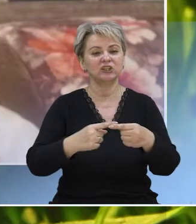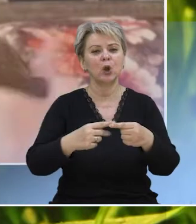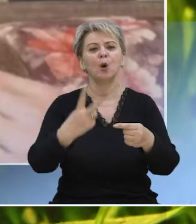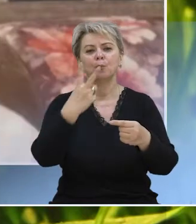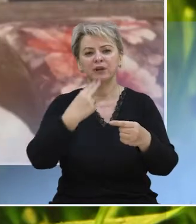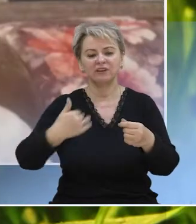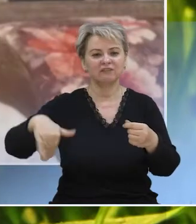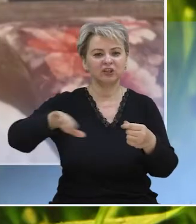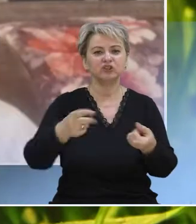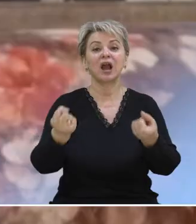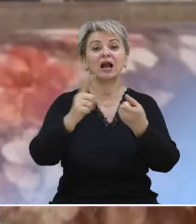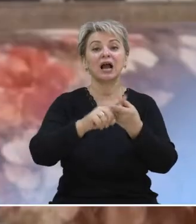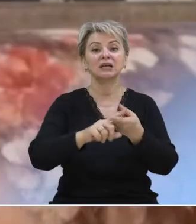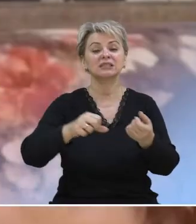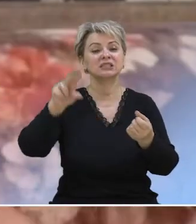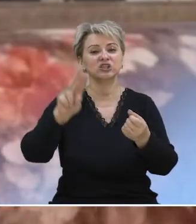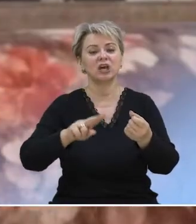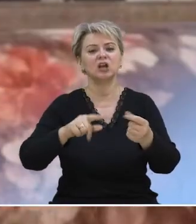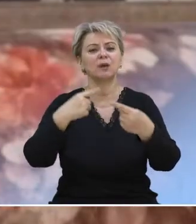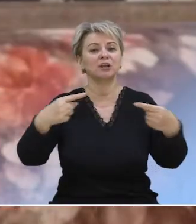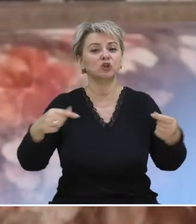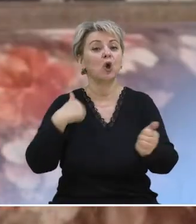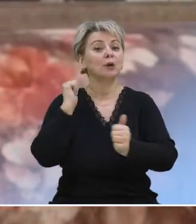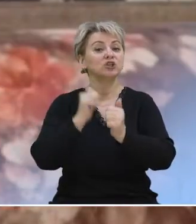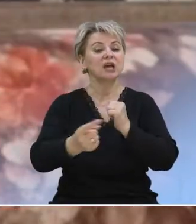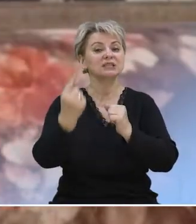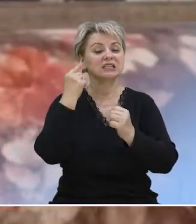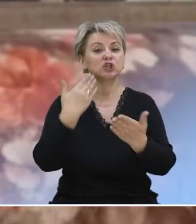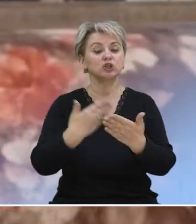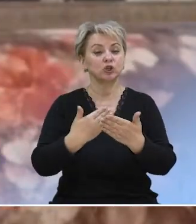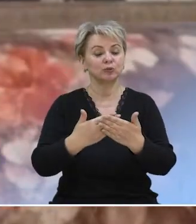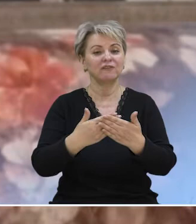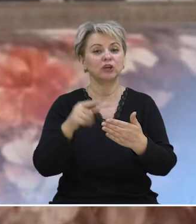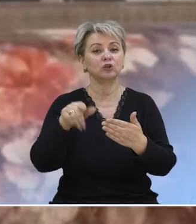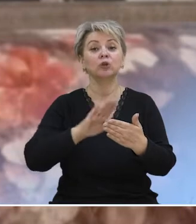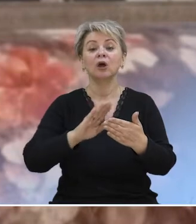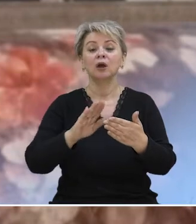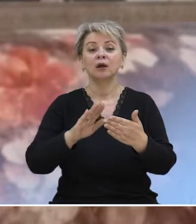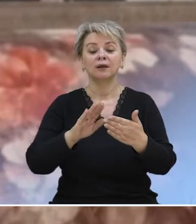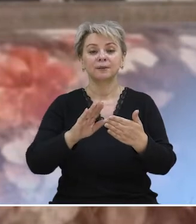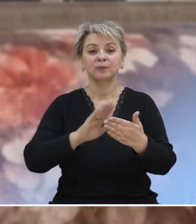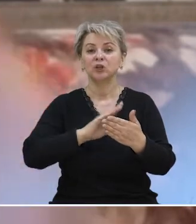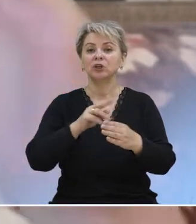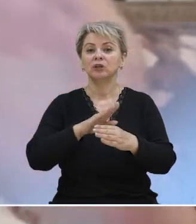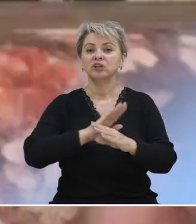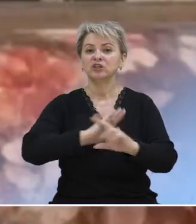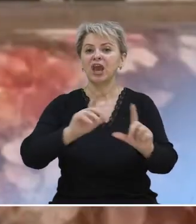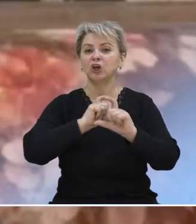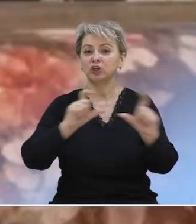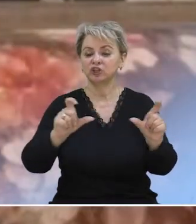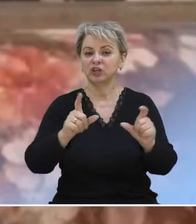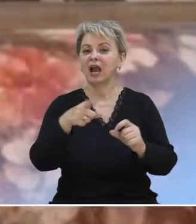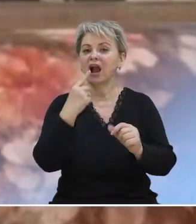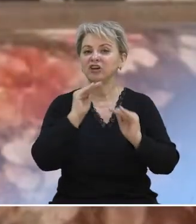процесс социализации, контакт с социальными институтами, и мы часто слышим, наверняка вы тоже не исключение, не